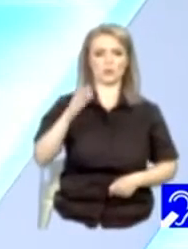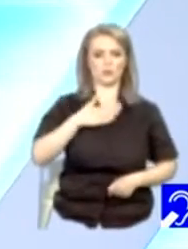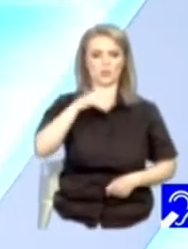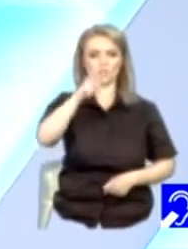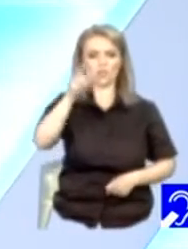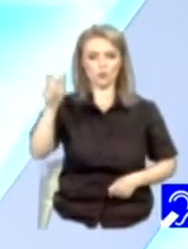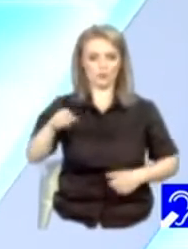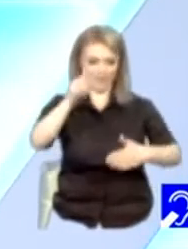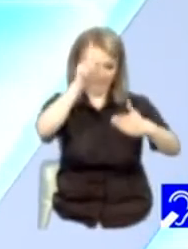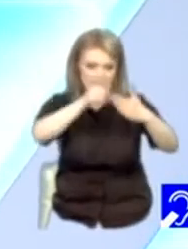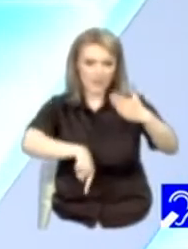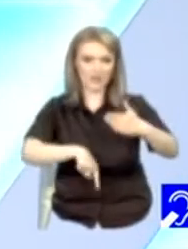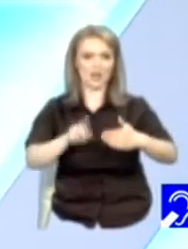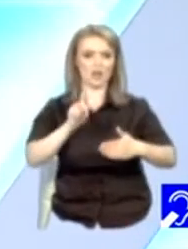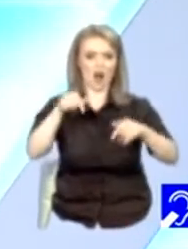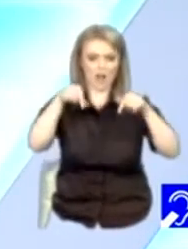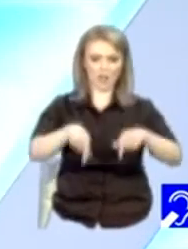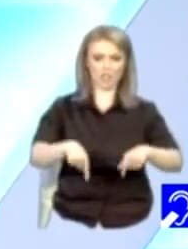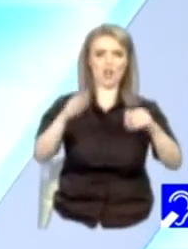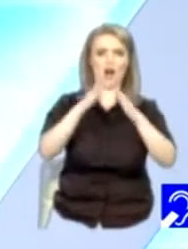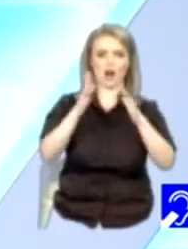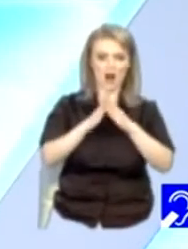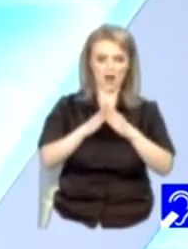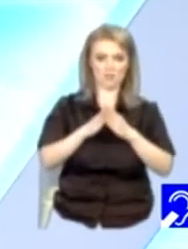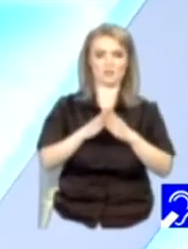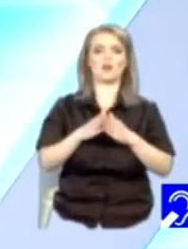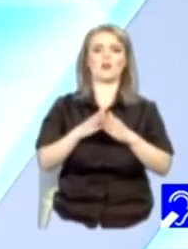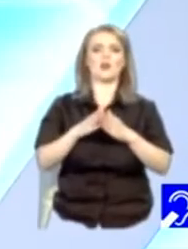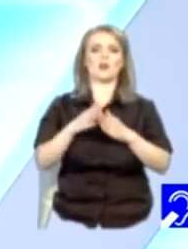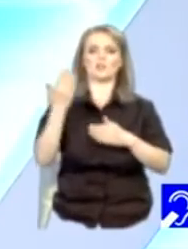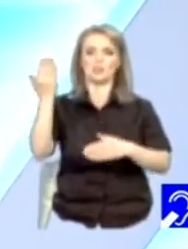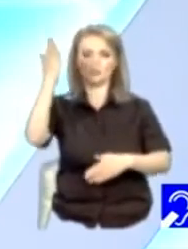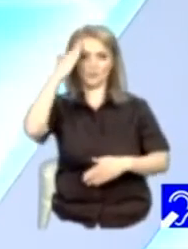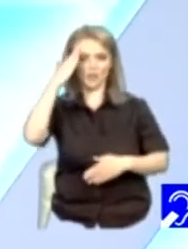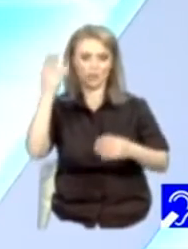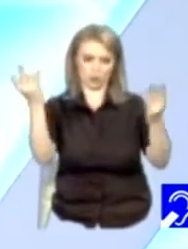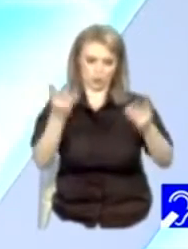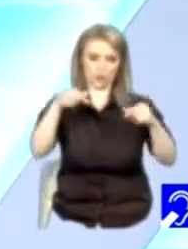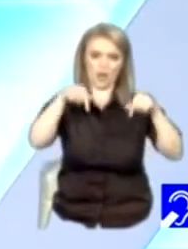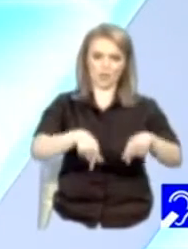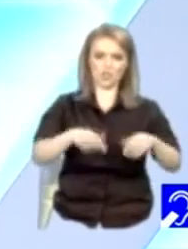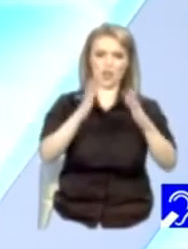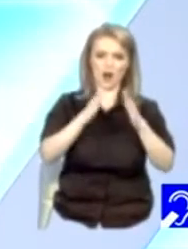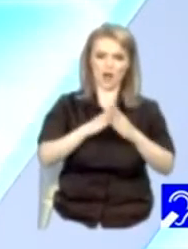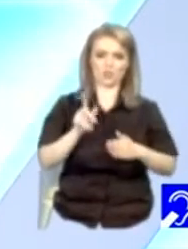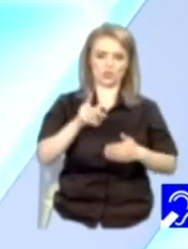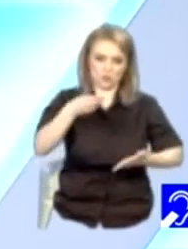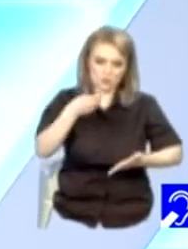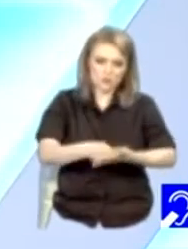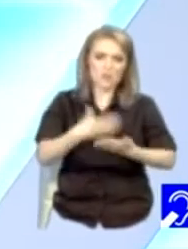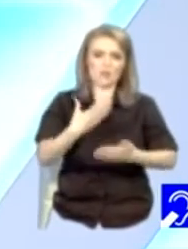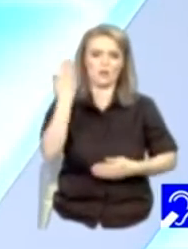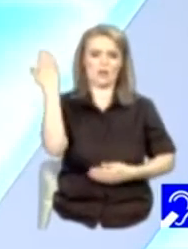să creadă că aici potențialul lor este necesar, este cerut, este apreciat. Și vreau să mă